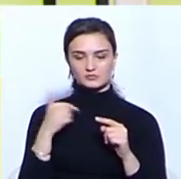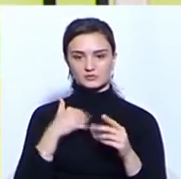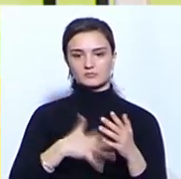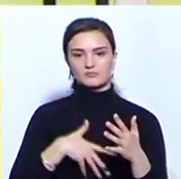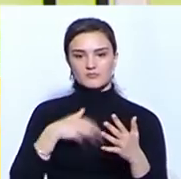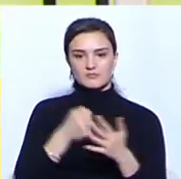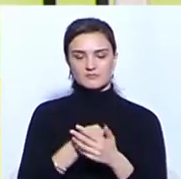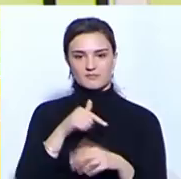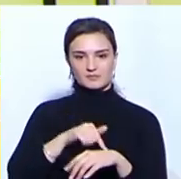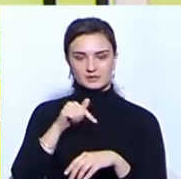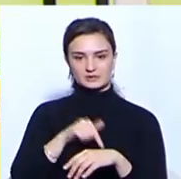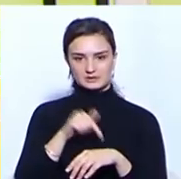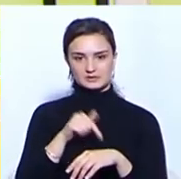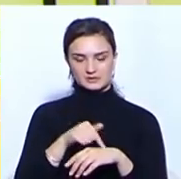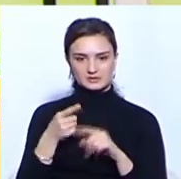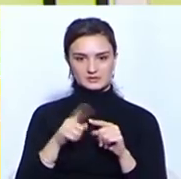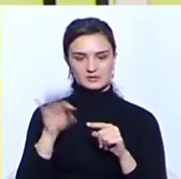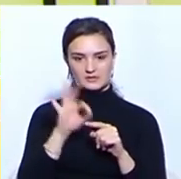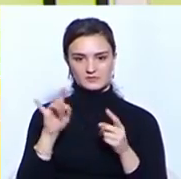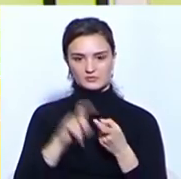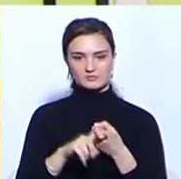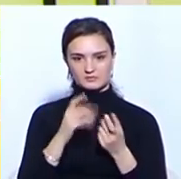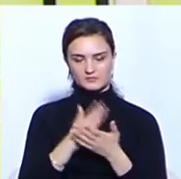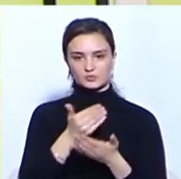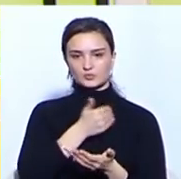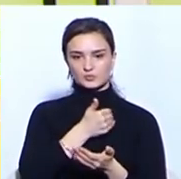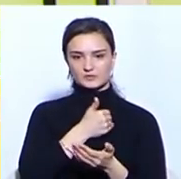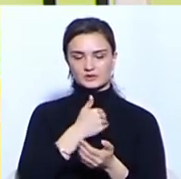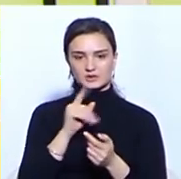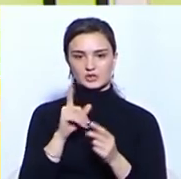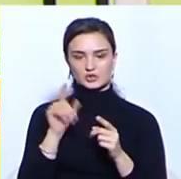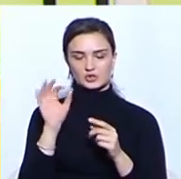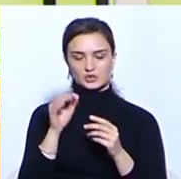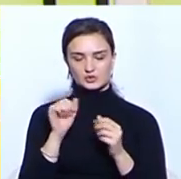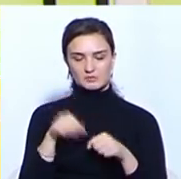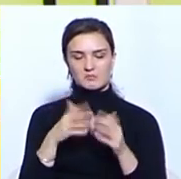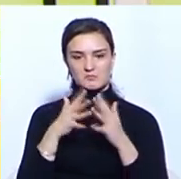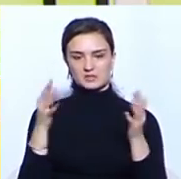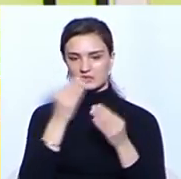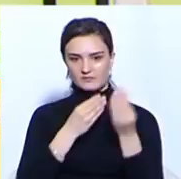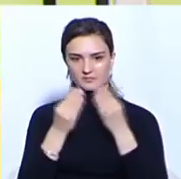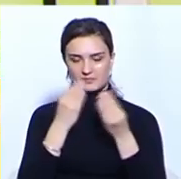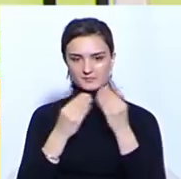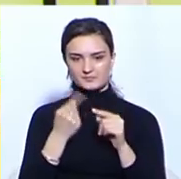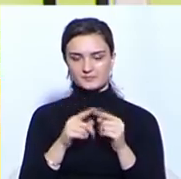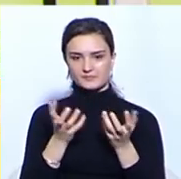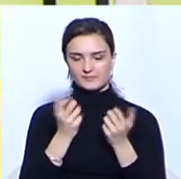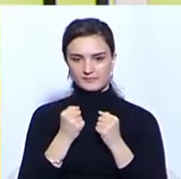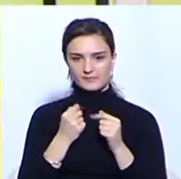დანაყრების განცდის განელებასთან დაკავშირებით გვაქვს სურვილი, რაც შეიძლება მეტი საკვები მივიღოთ. გვატყუებს ის,